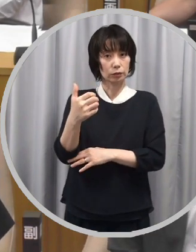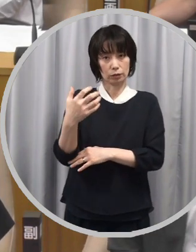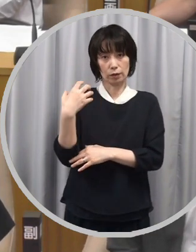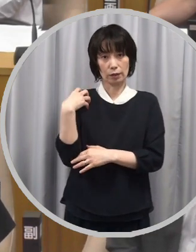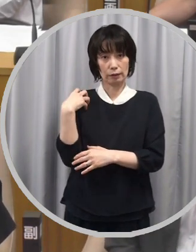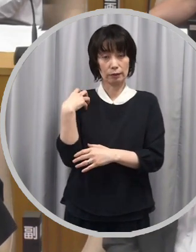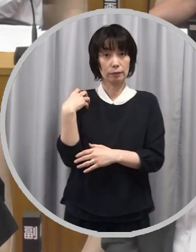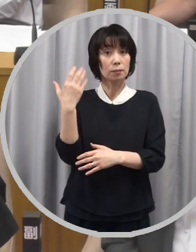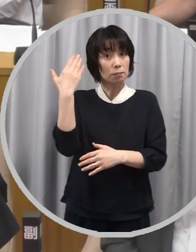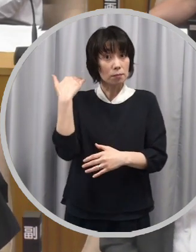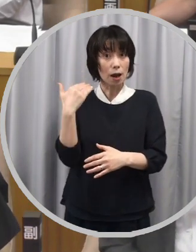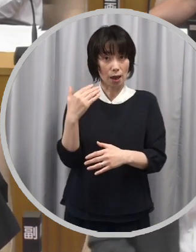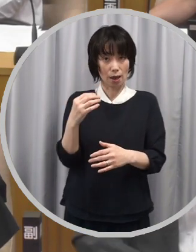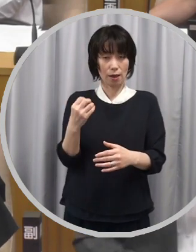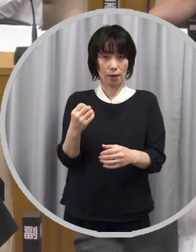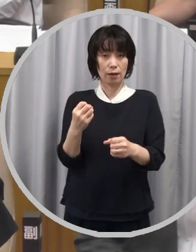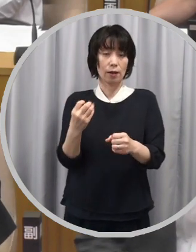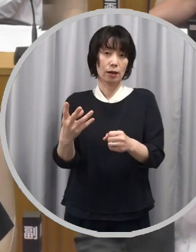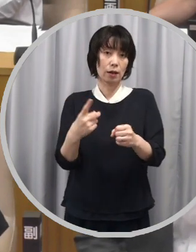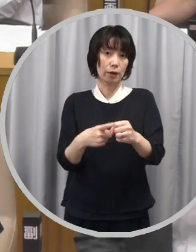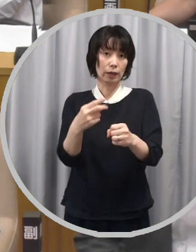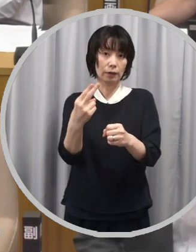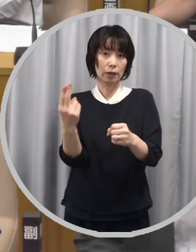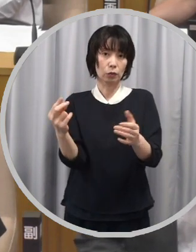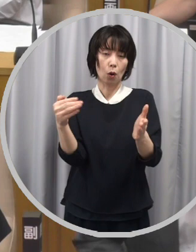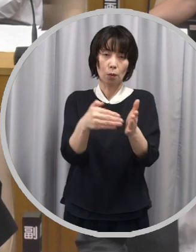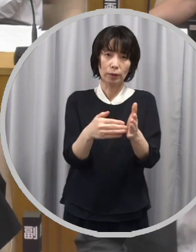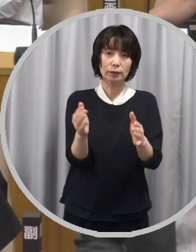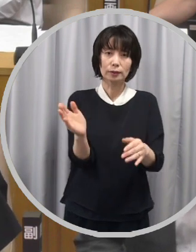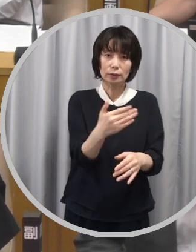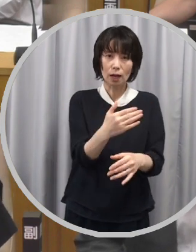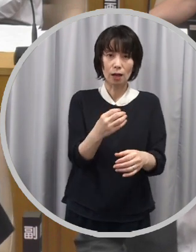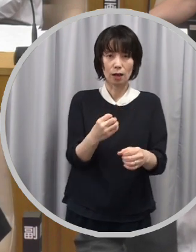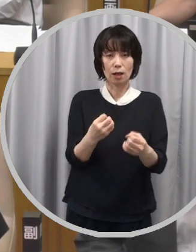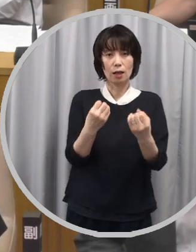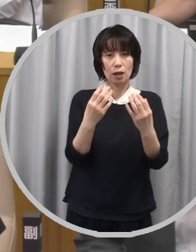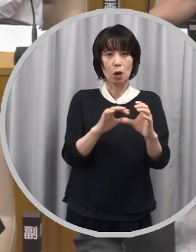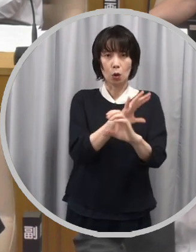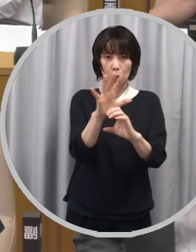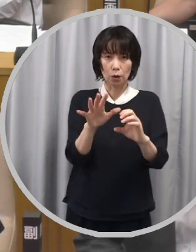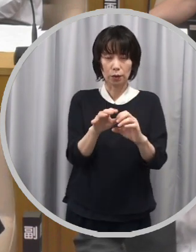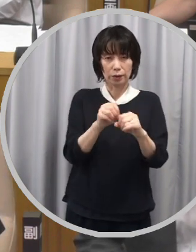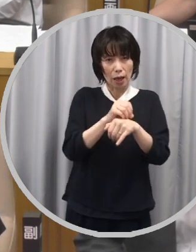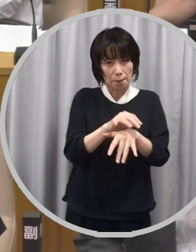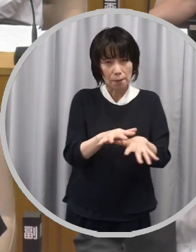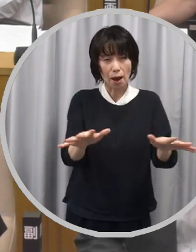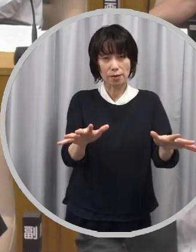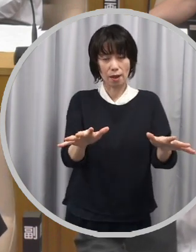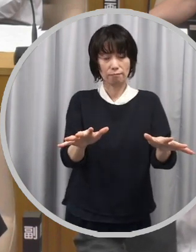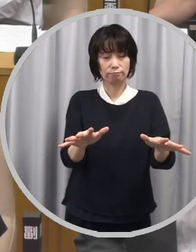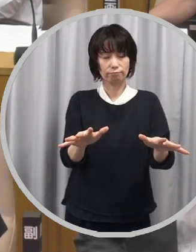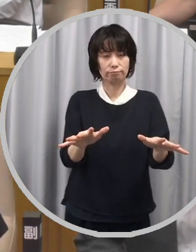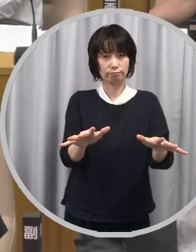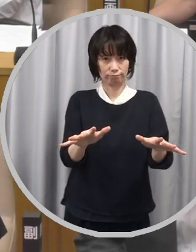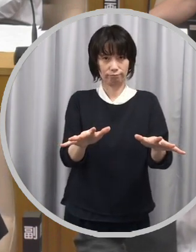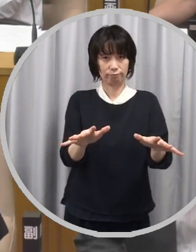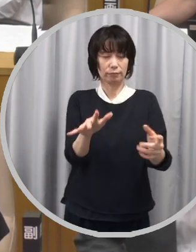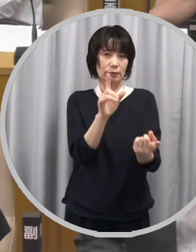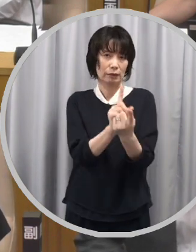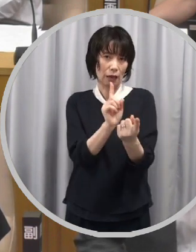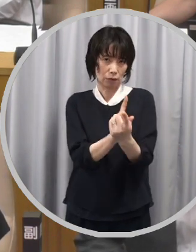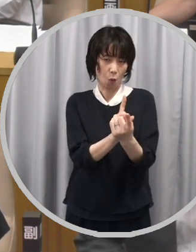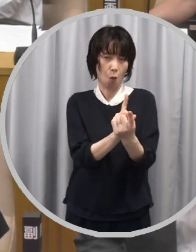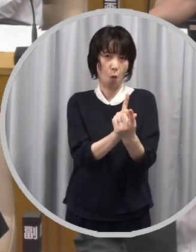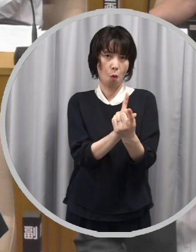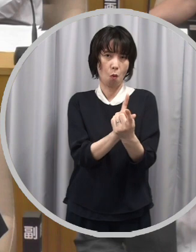期目は令和元年度末から続く新型コロナウイルス感染症の まん延防止のための各種の対策